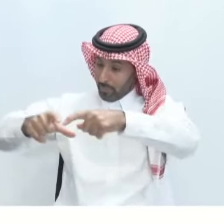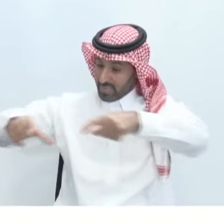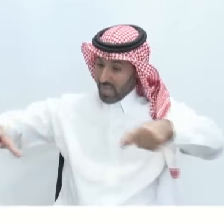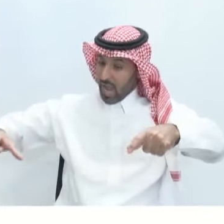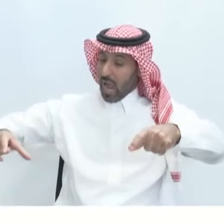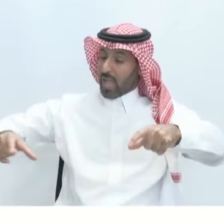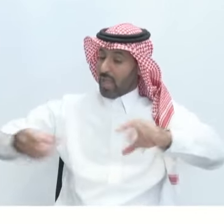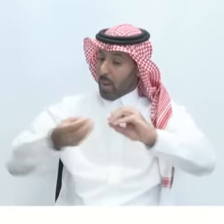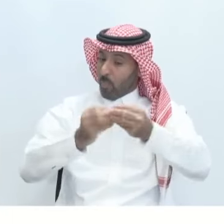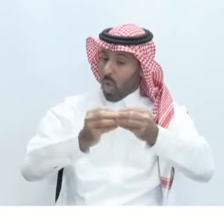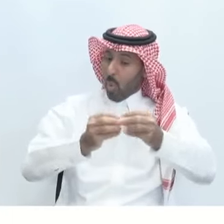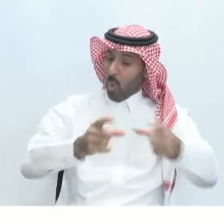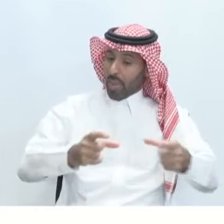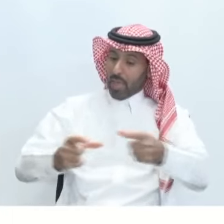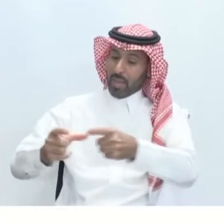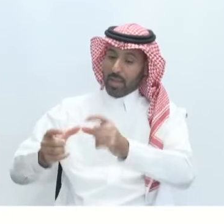الملونه